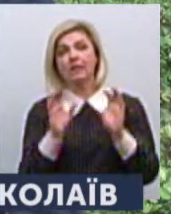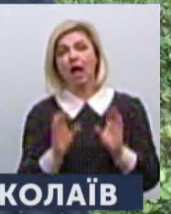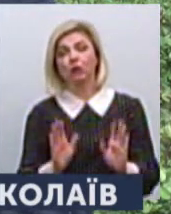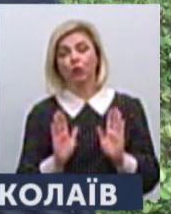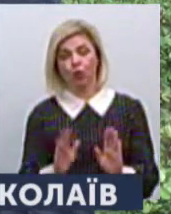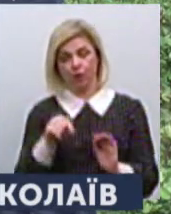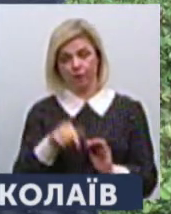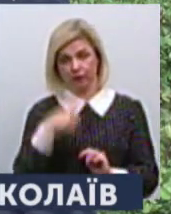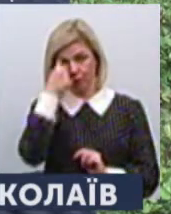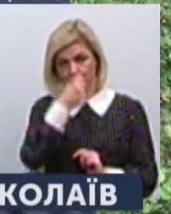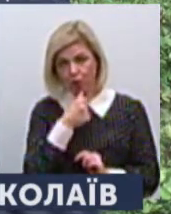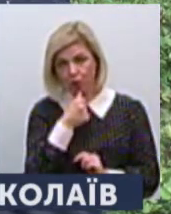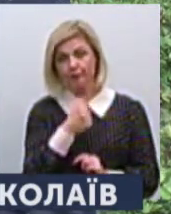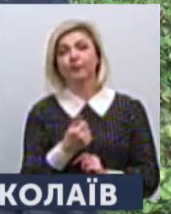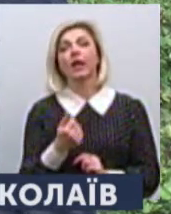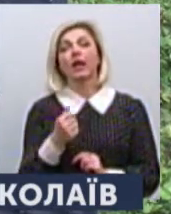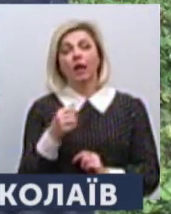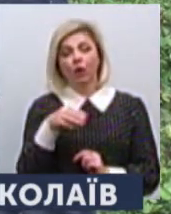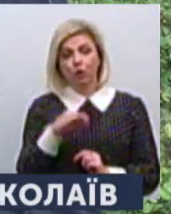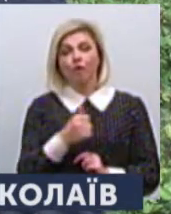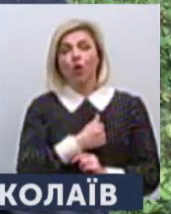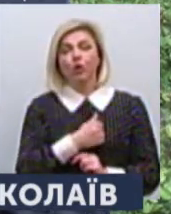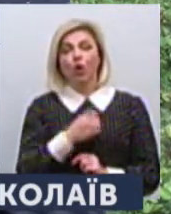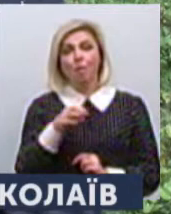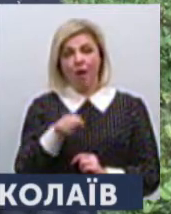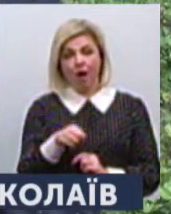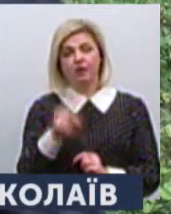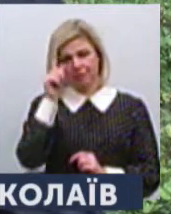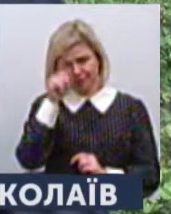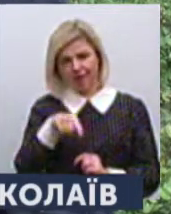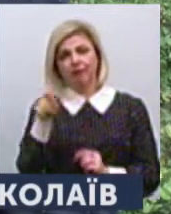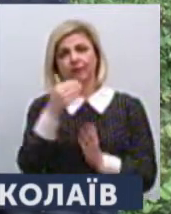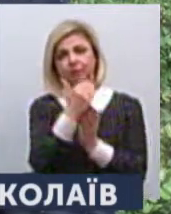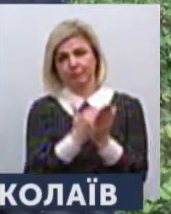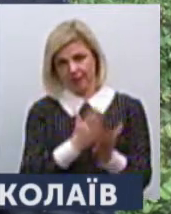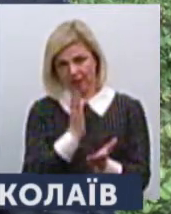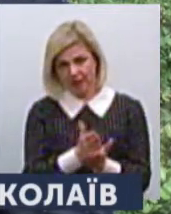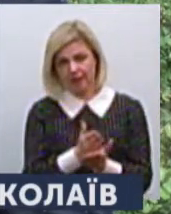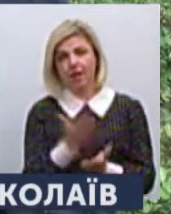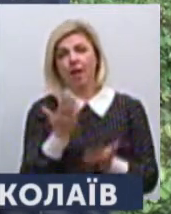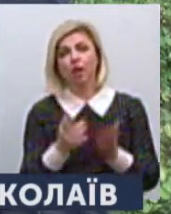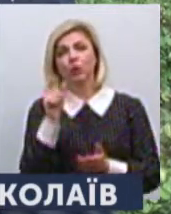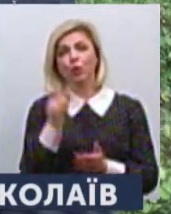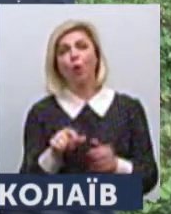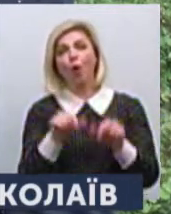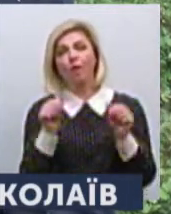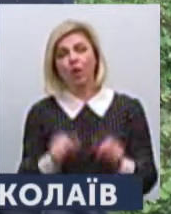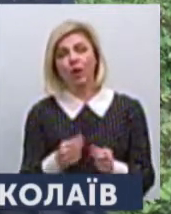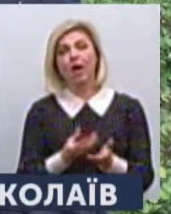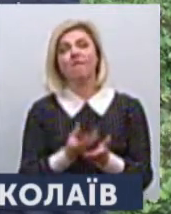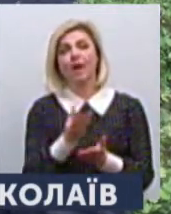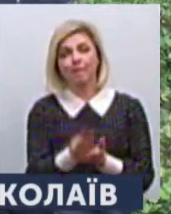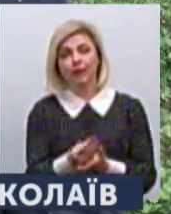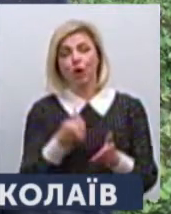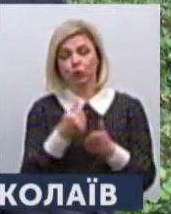то знову ж таки, оскільки є цей статус, то військкомати знають про це і передадуть нам списки. Якщо людина оформила пенсійні якісь виплати з приводу